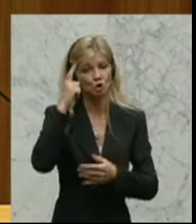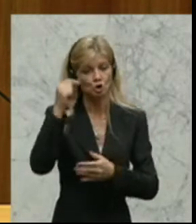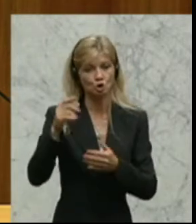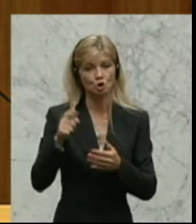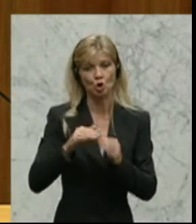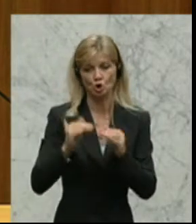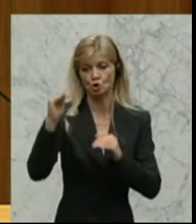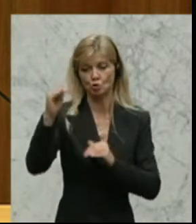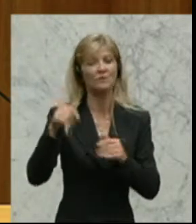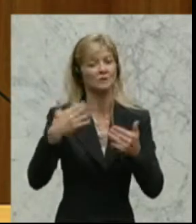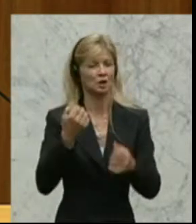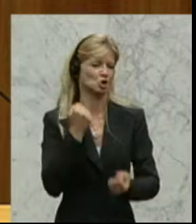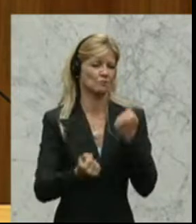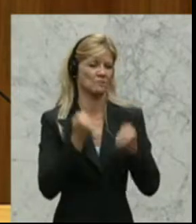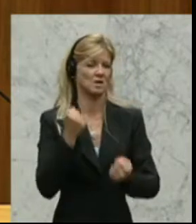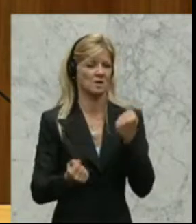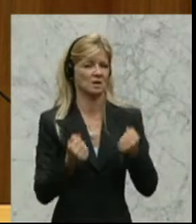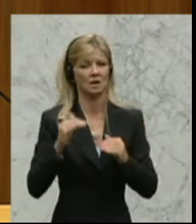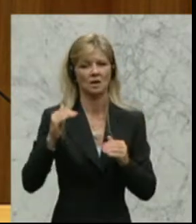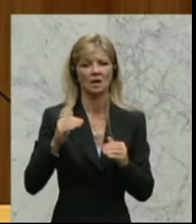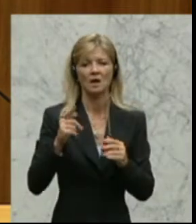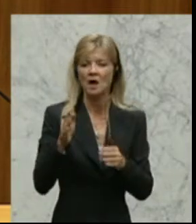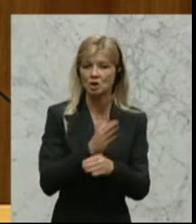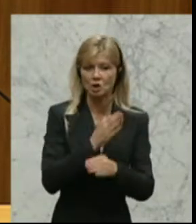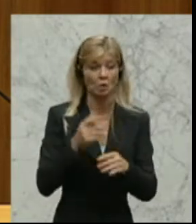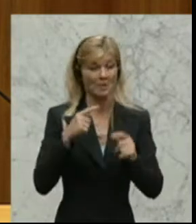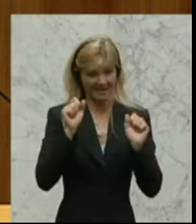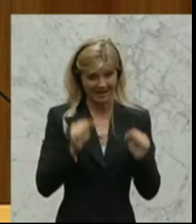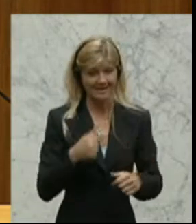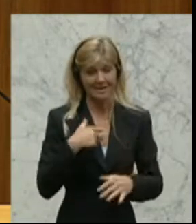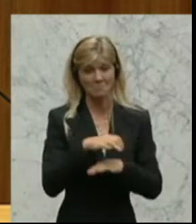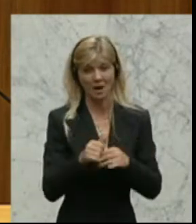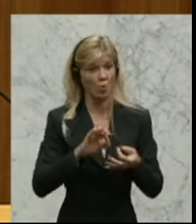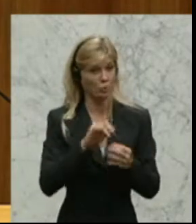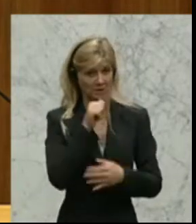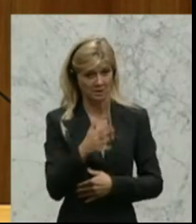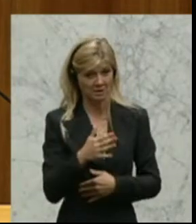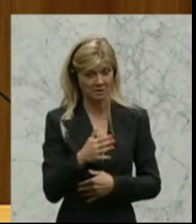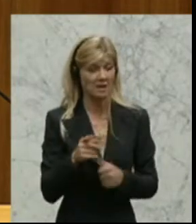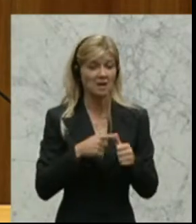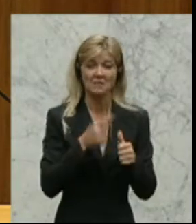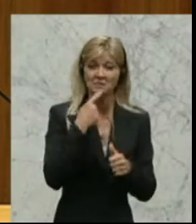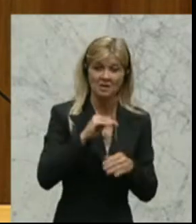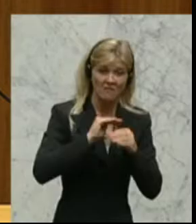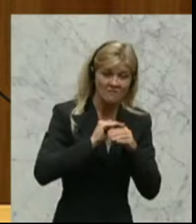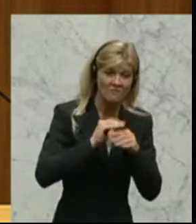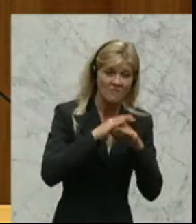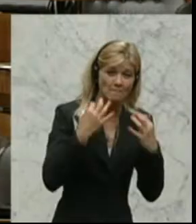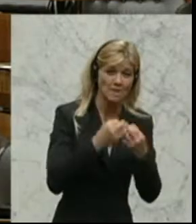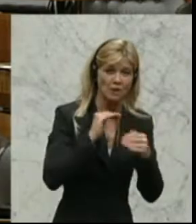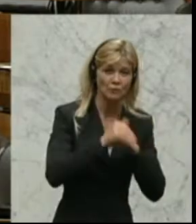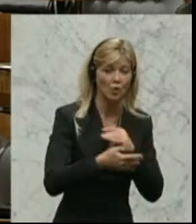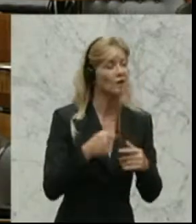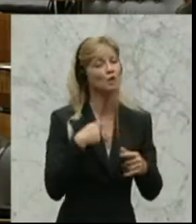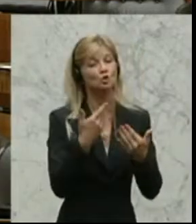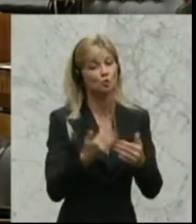Sie von Familienfeindlichkeit reden, dann ist genau diese Frage der Entlastung dieser Einkommen, das sind vorwiegend Frauen, eine der wichtigsten Fragen, die Sie